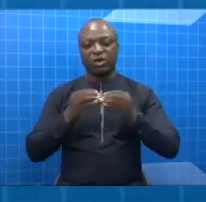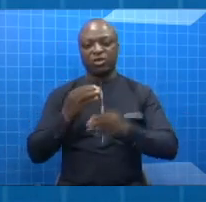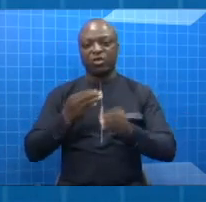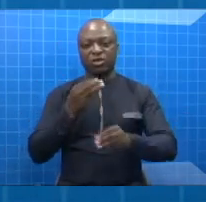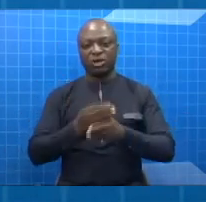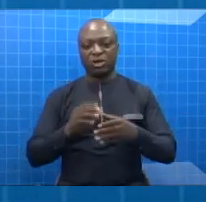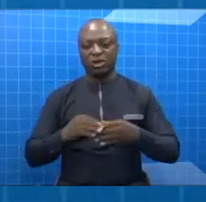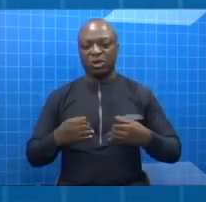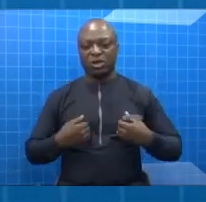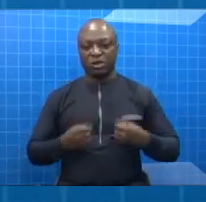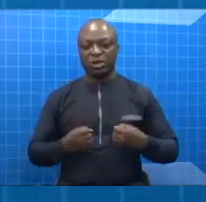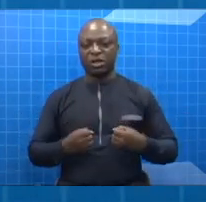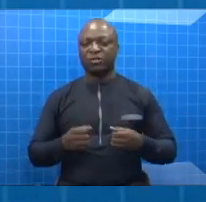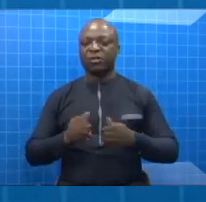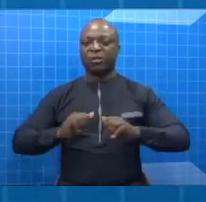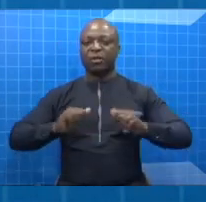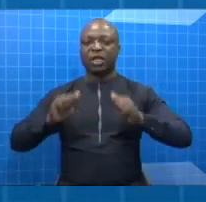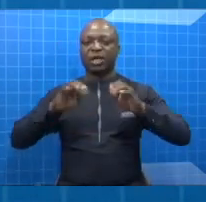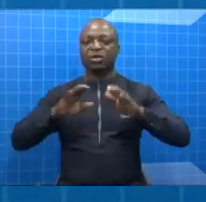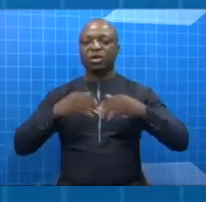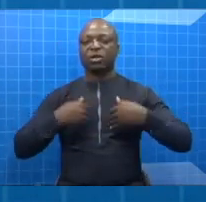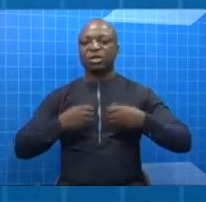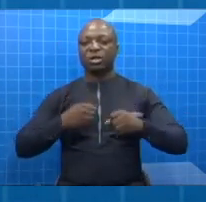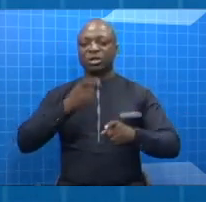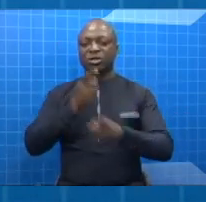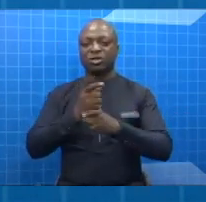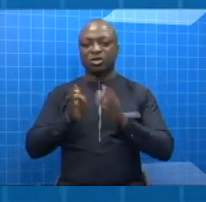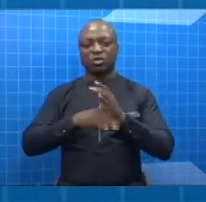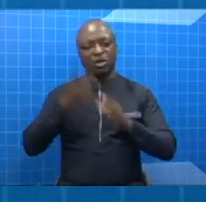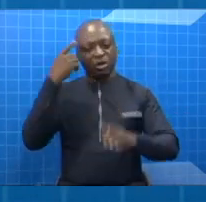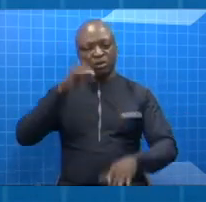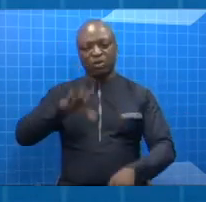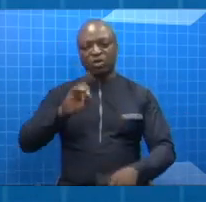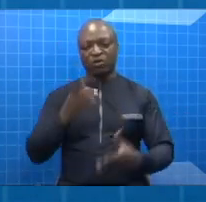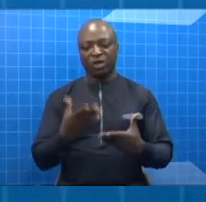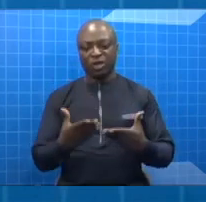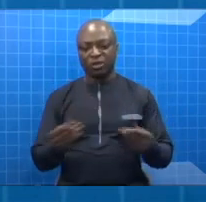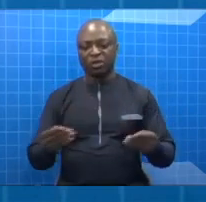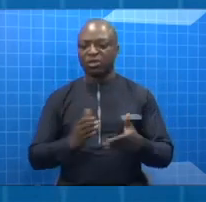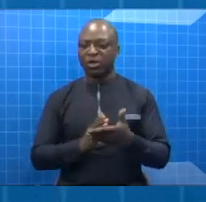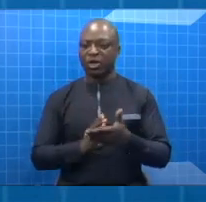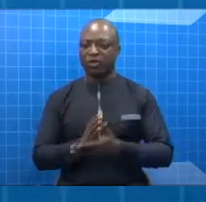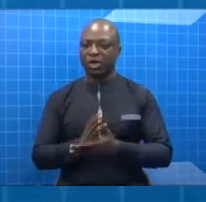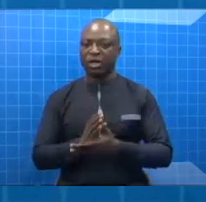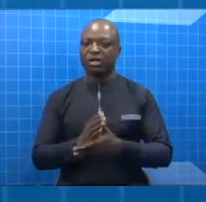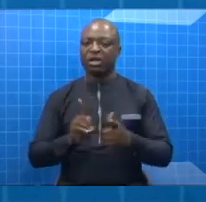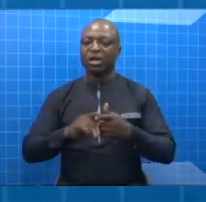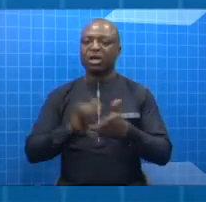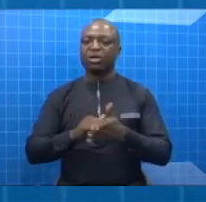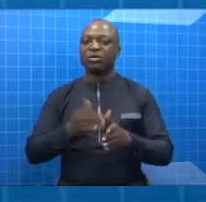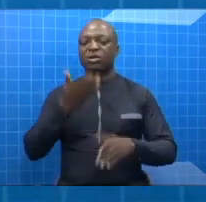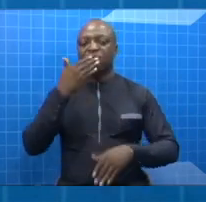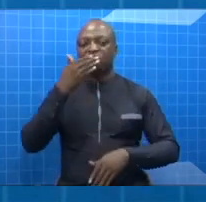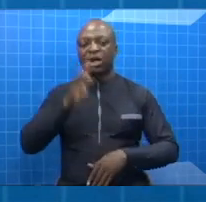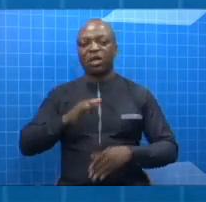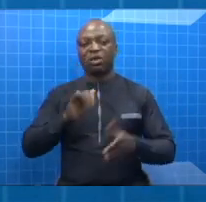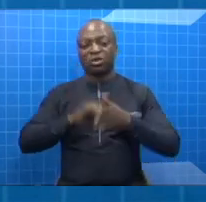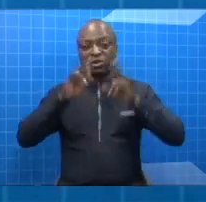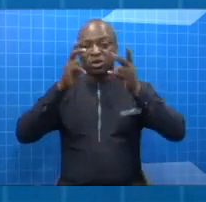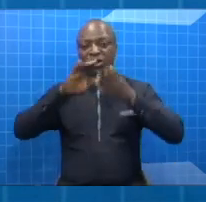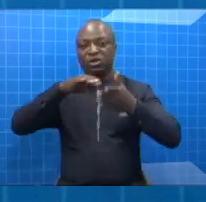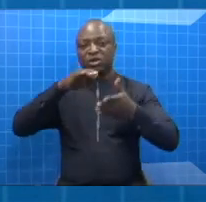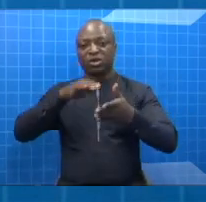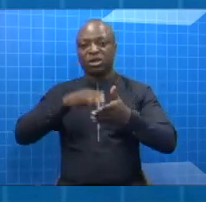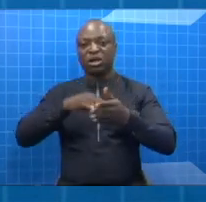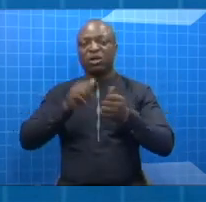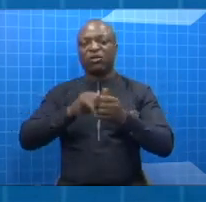de la santé et les acteurs de la santé justement pour trouver des solutions efficaces à ce mal. Et le sujet était au cœur